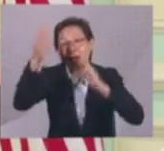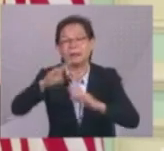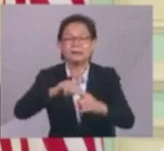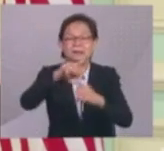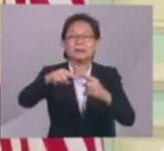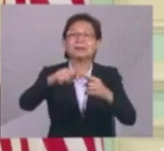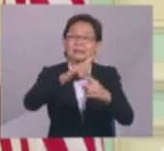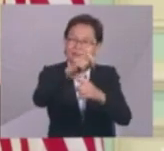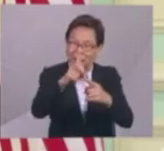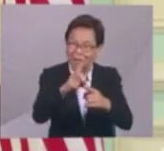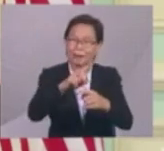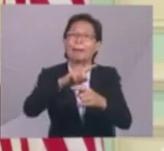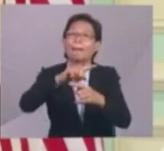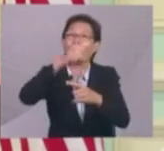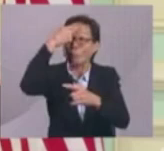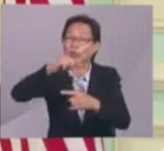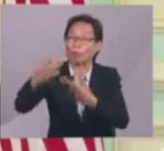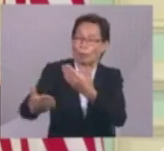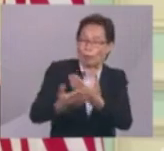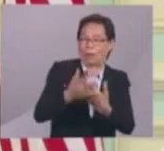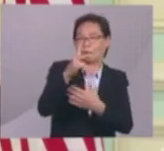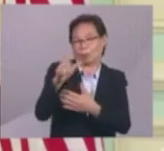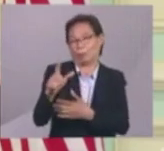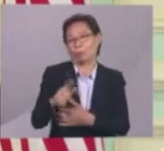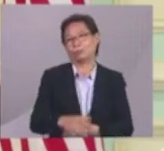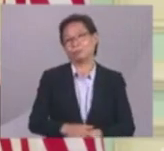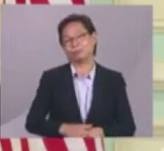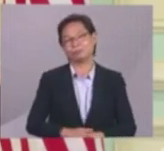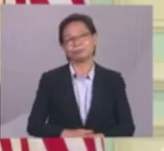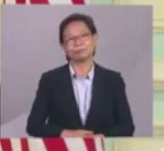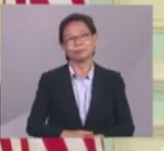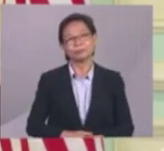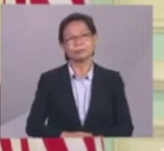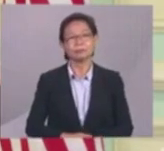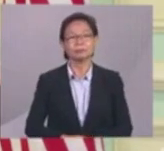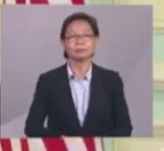untuk mereka pulang ke Kuala Lumpur dan sebagainya.